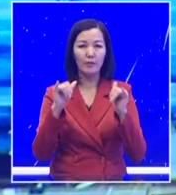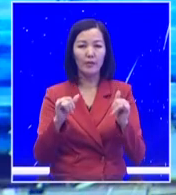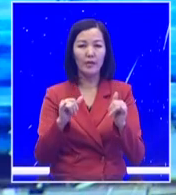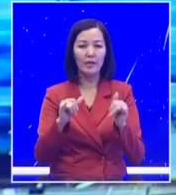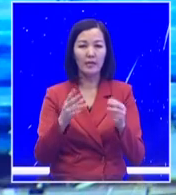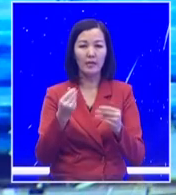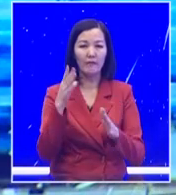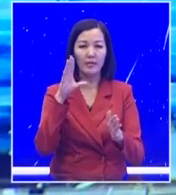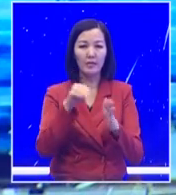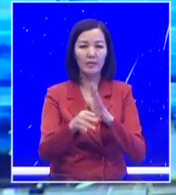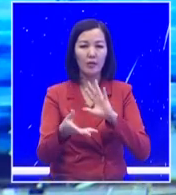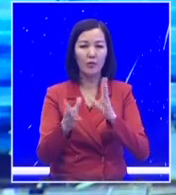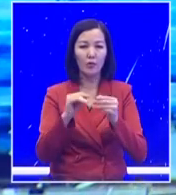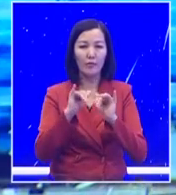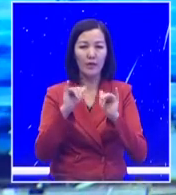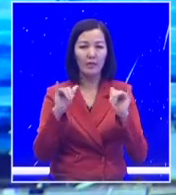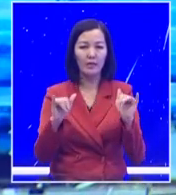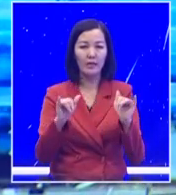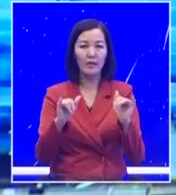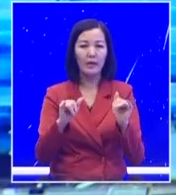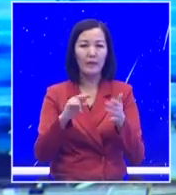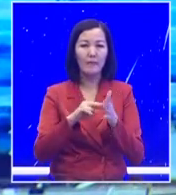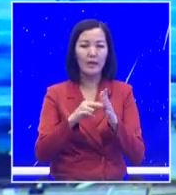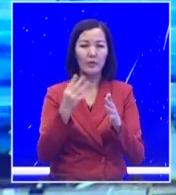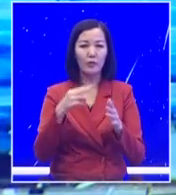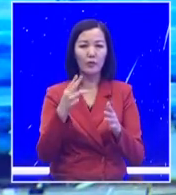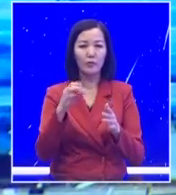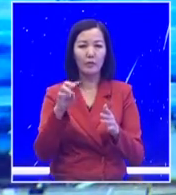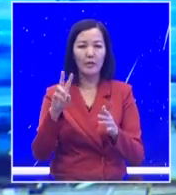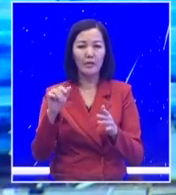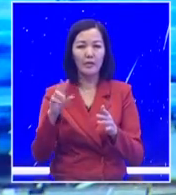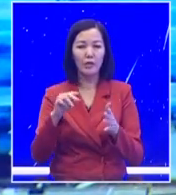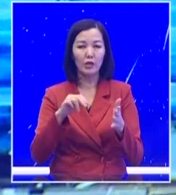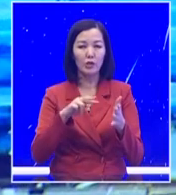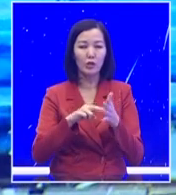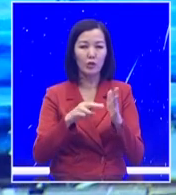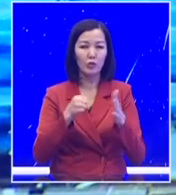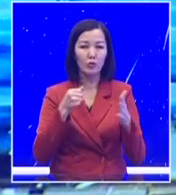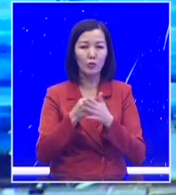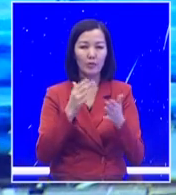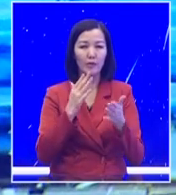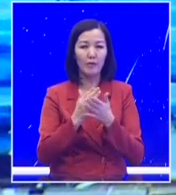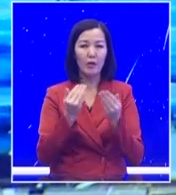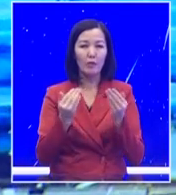келеді, сәйкесінше инвестиция көлемі артқан. Бұл межені биыл 33 миллиард теңгеге жеткізу жоспарда бар